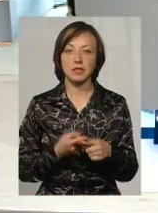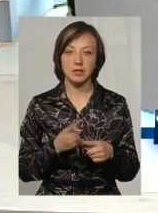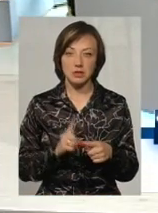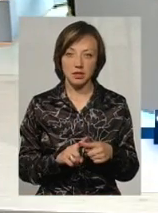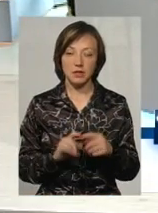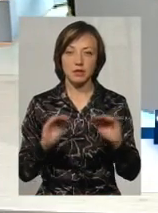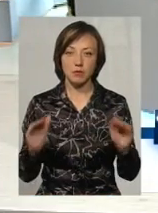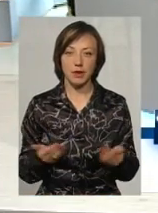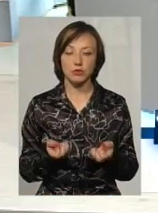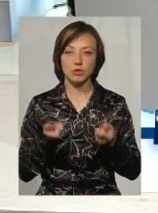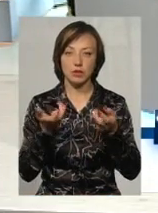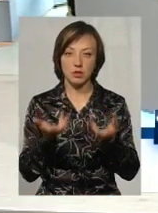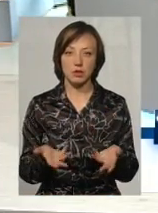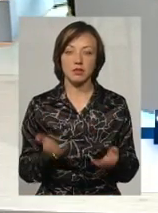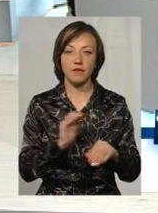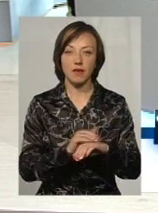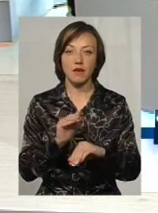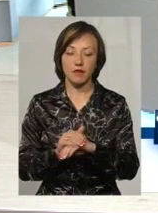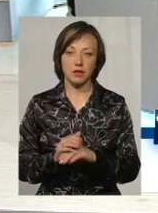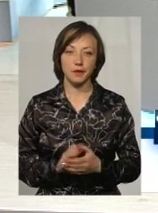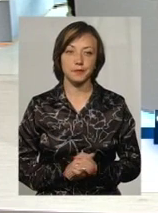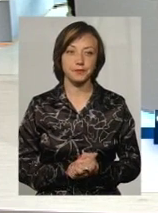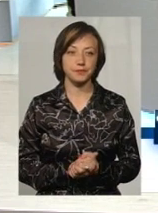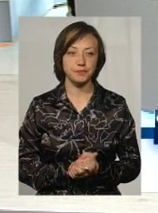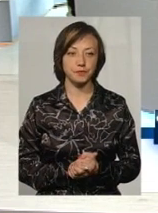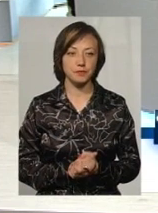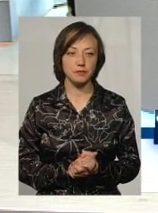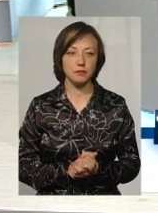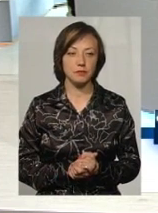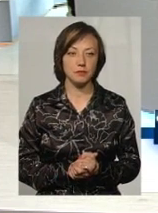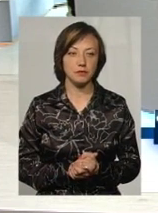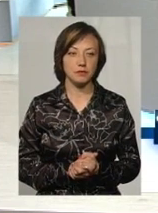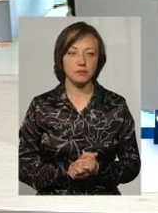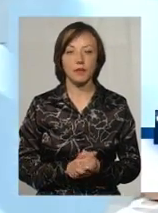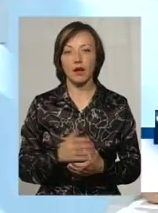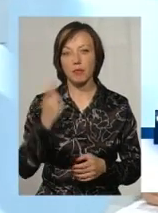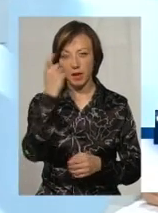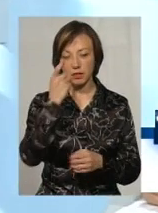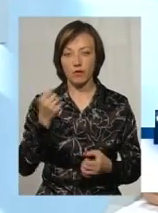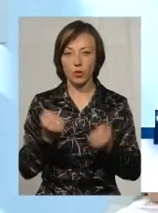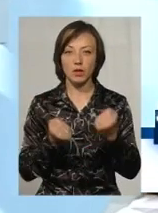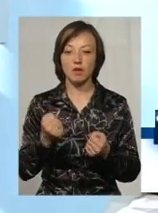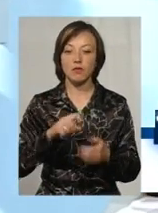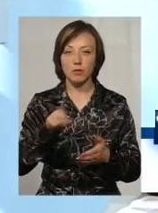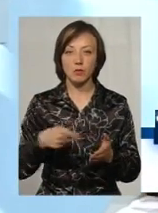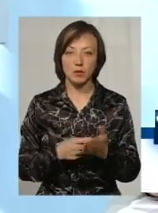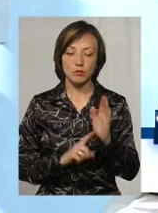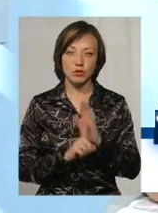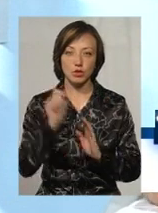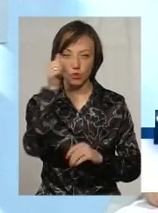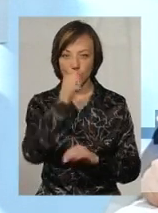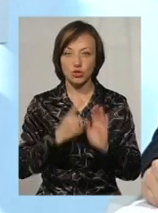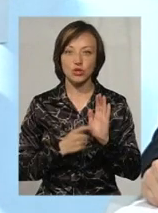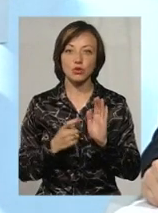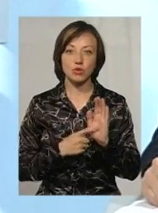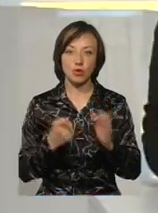і зменшує кількість виявлених водіїв в стані алкогольного сп'яніння. Угу. В місті, наприклад, з початку року водіїв було 600 таких